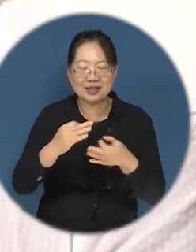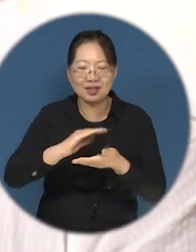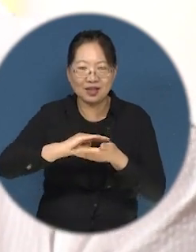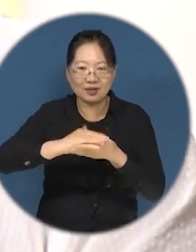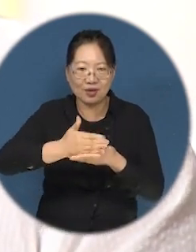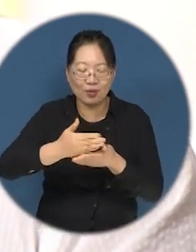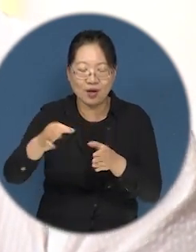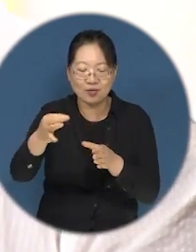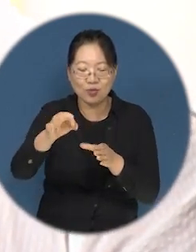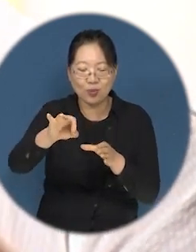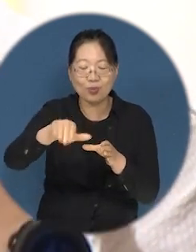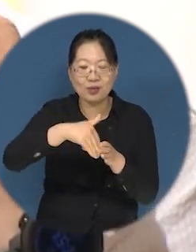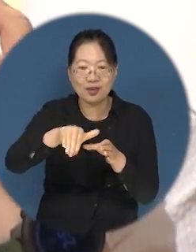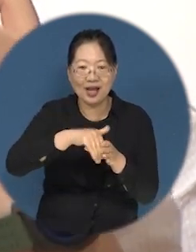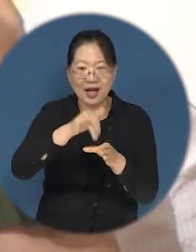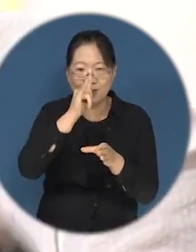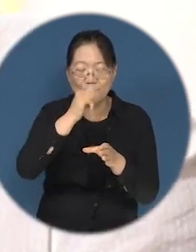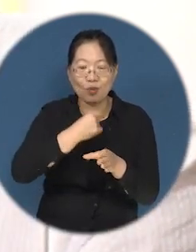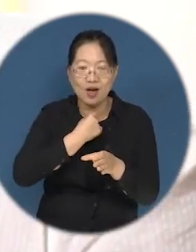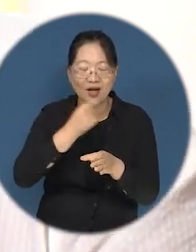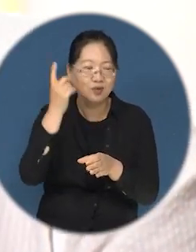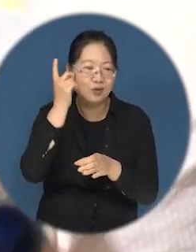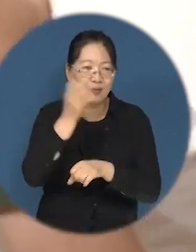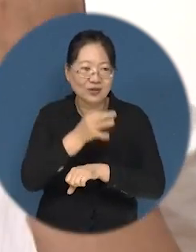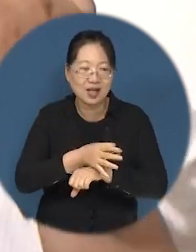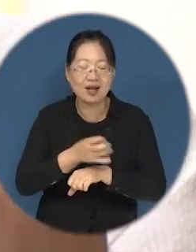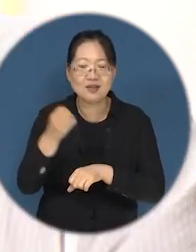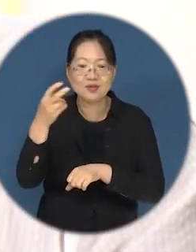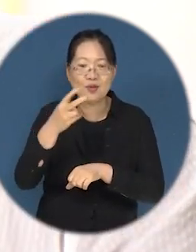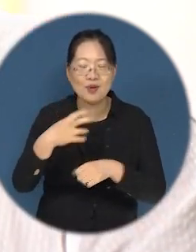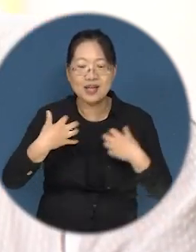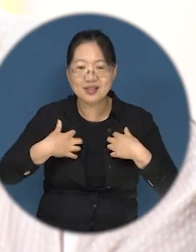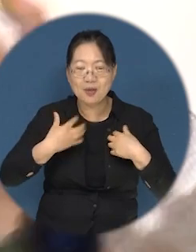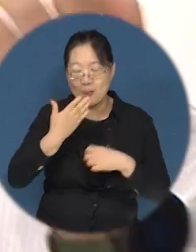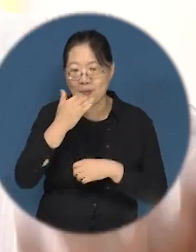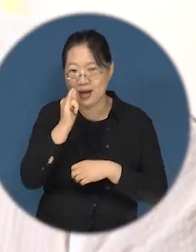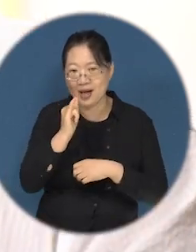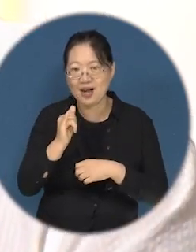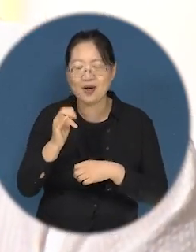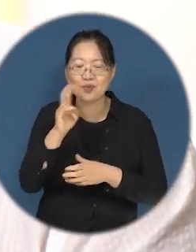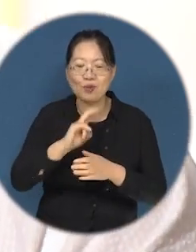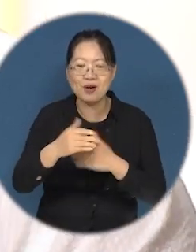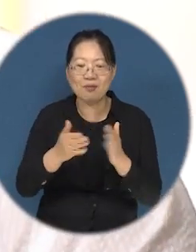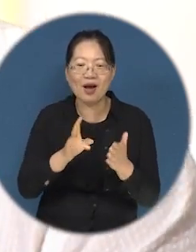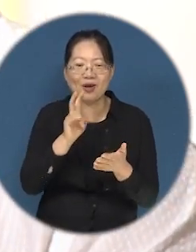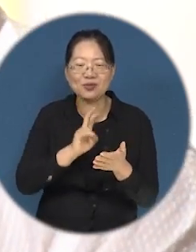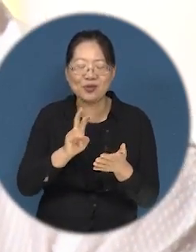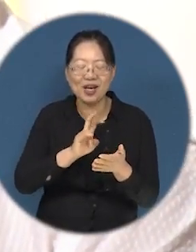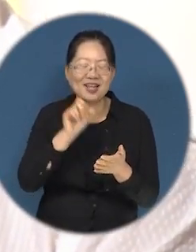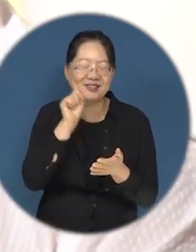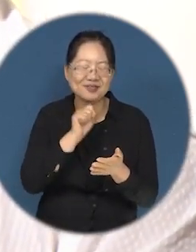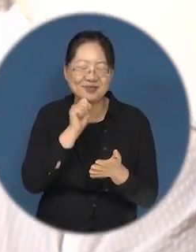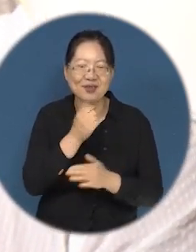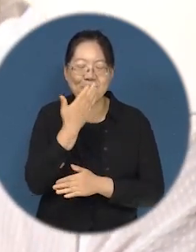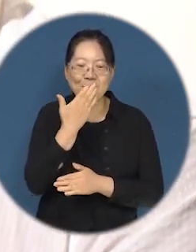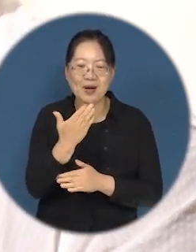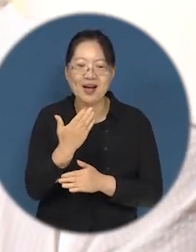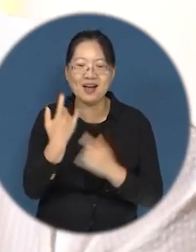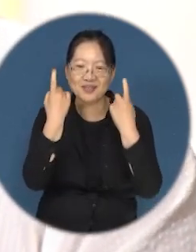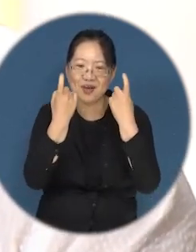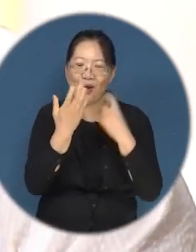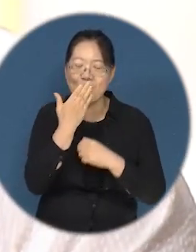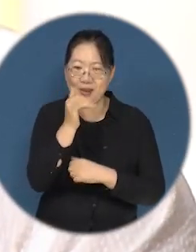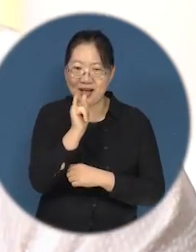급여가 지급이 되고 그렇죠. 그걸로 자기가 원하던 뭐 휴대폰을 사던 예, 뭐 예. 게임을 할 수도 있고 뭐 노래방에 가서 노래도 할 수도 있고 뭐